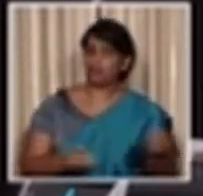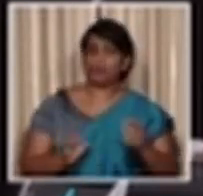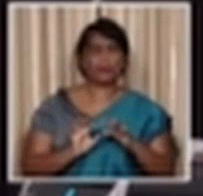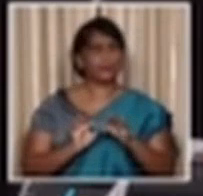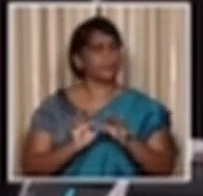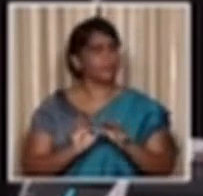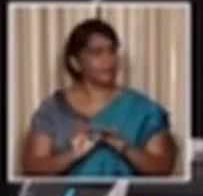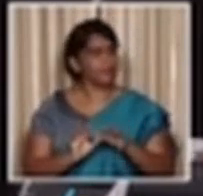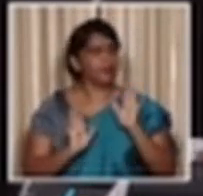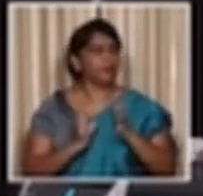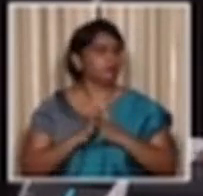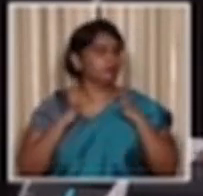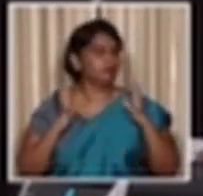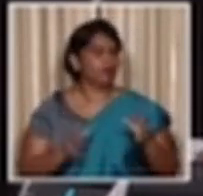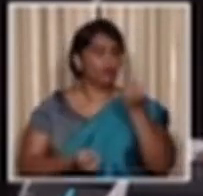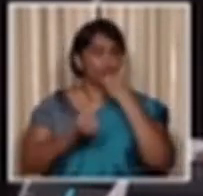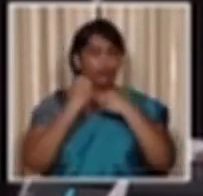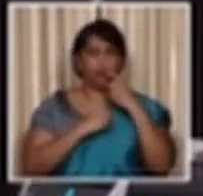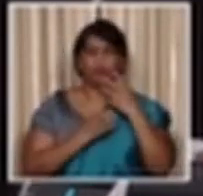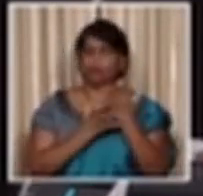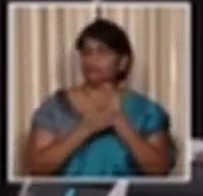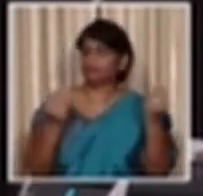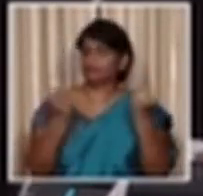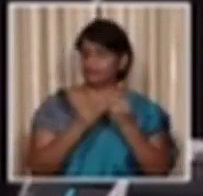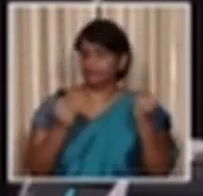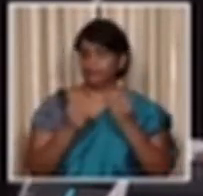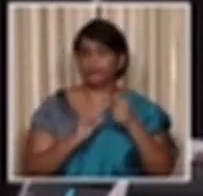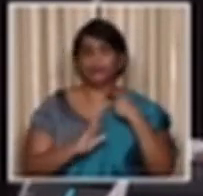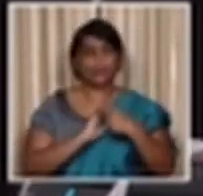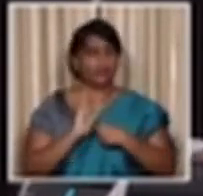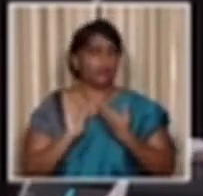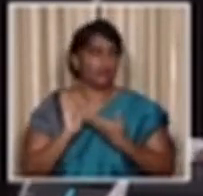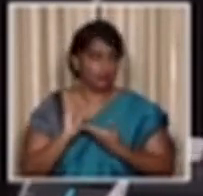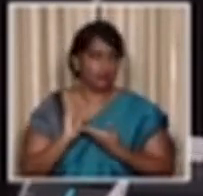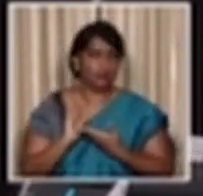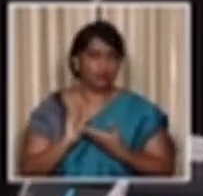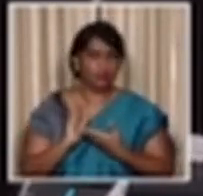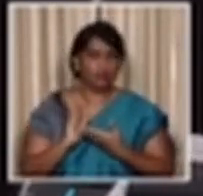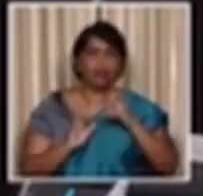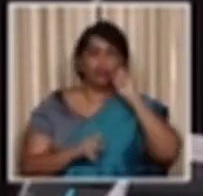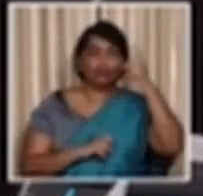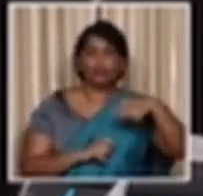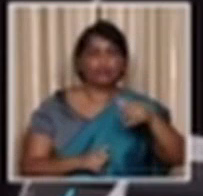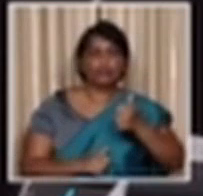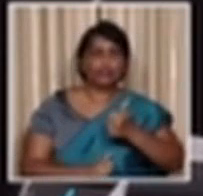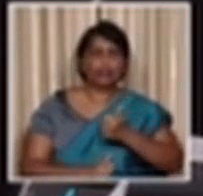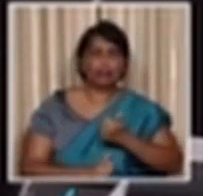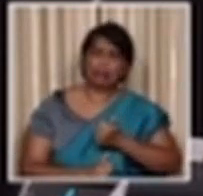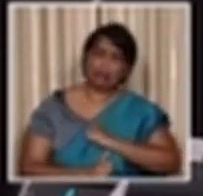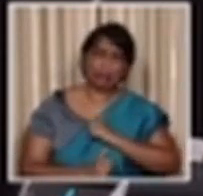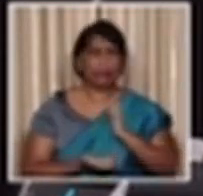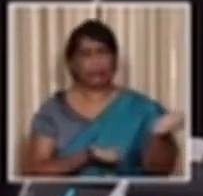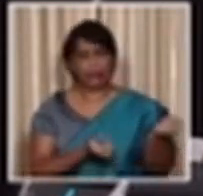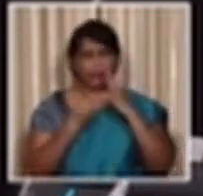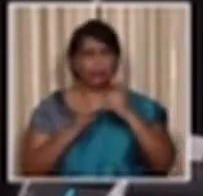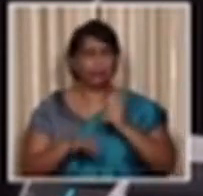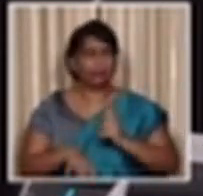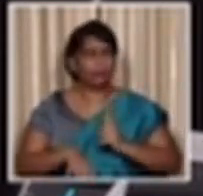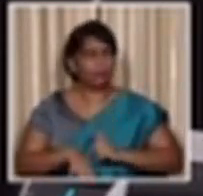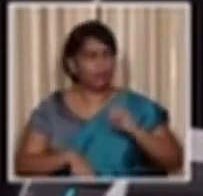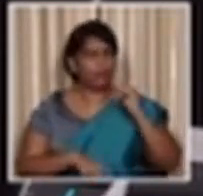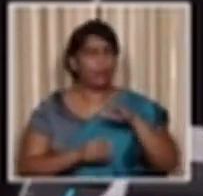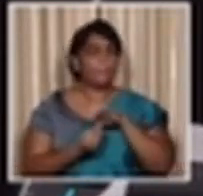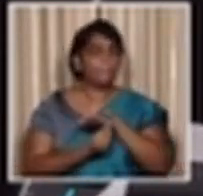ගණනක ආහාර විනාශයක් සිද්ධ වෙනවා රටේ. ඒ නිසා මේ යැයිමට ජනතාව විරුද්ධ නැහැ. නමුත් අවාසනාවට මේ